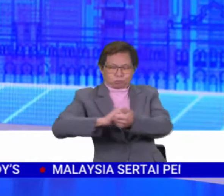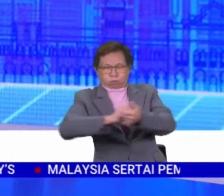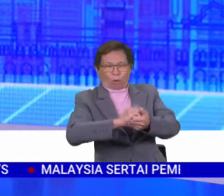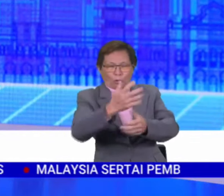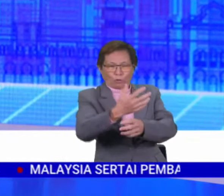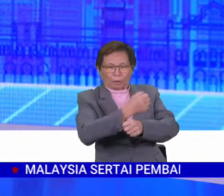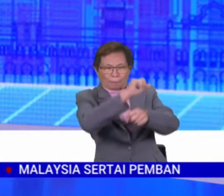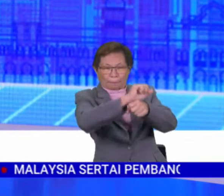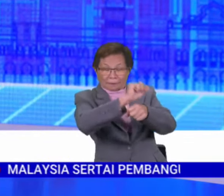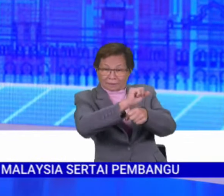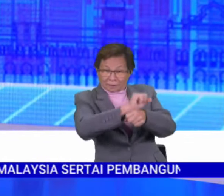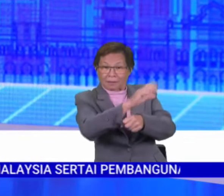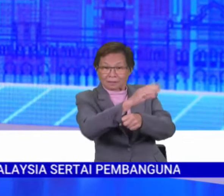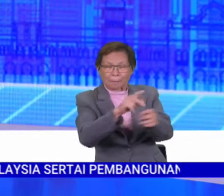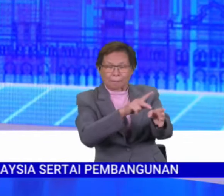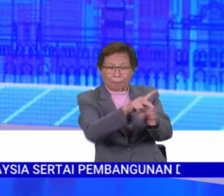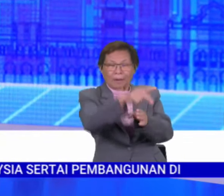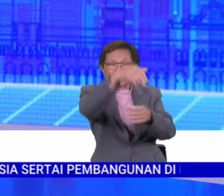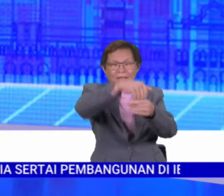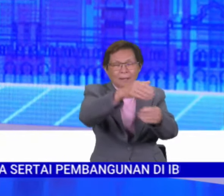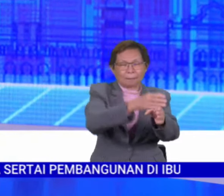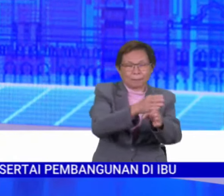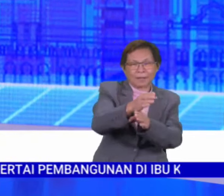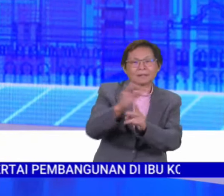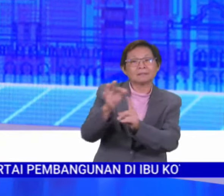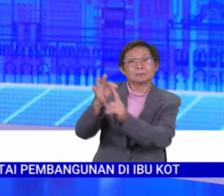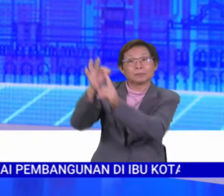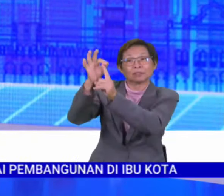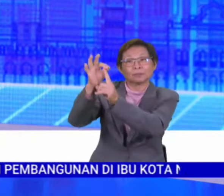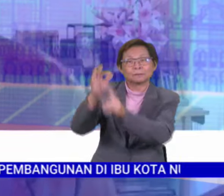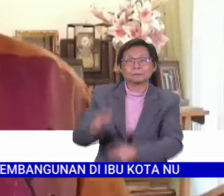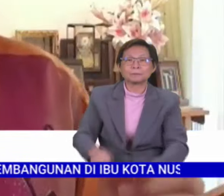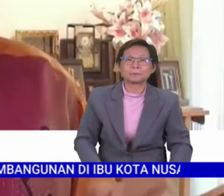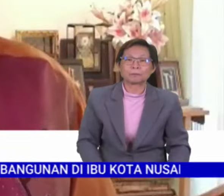sumber pekerjaan dan kepakaran dalam bidang tertentu.